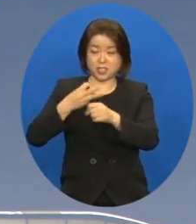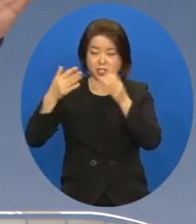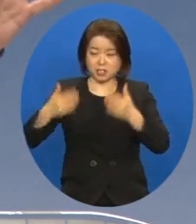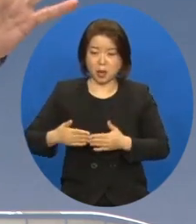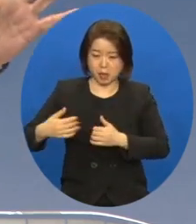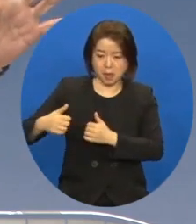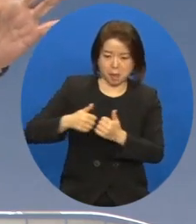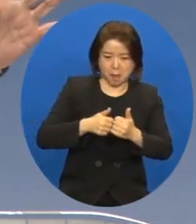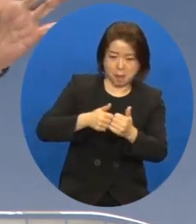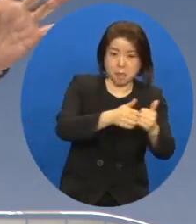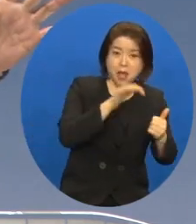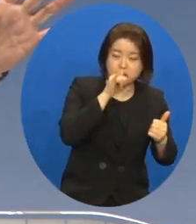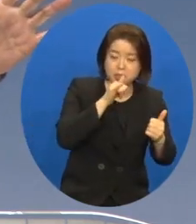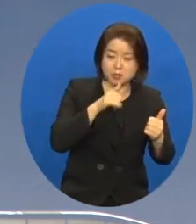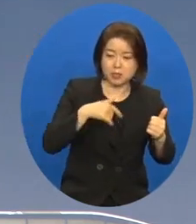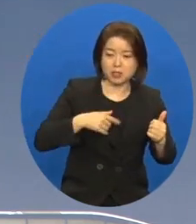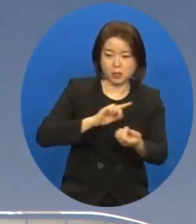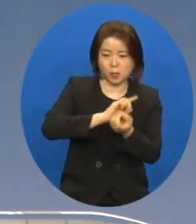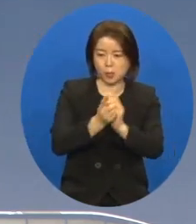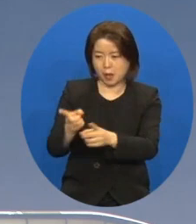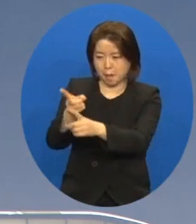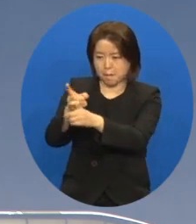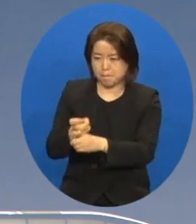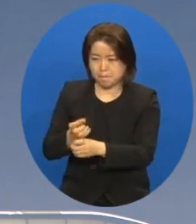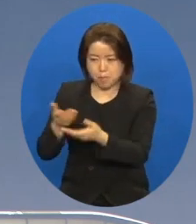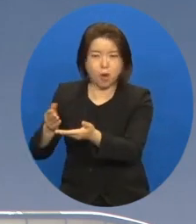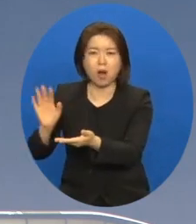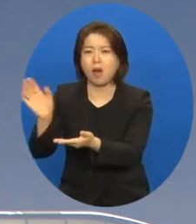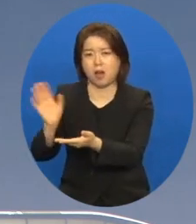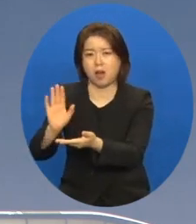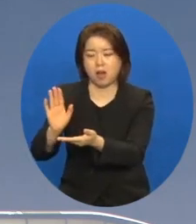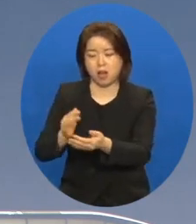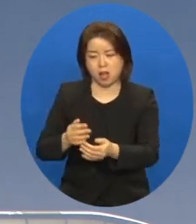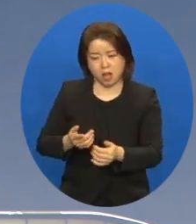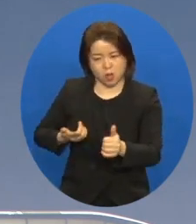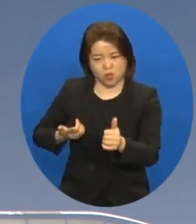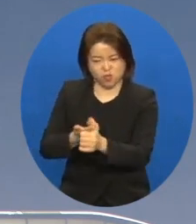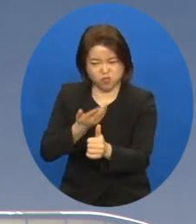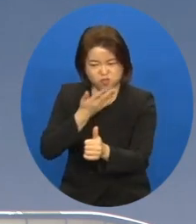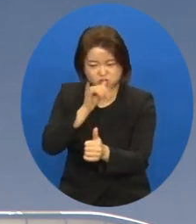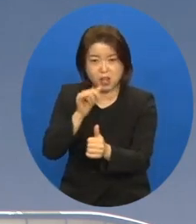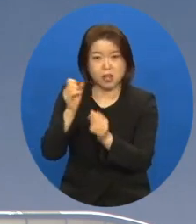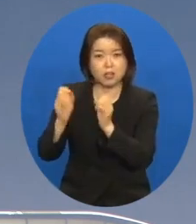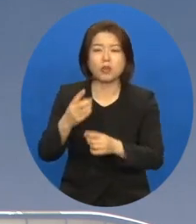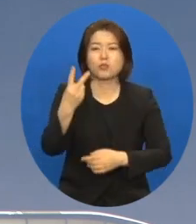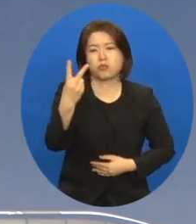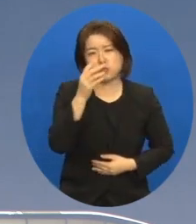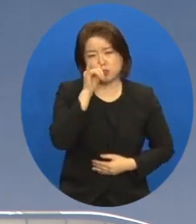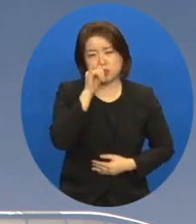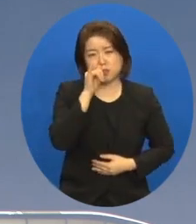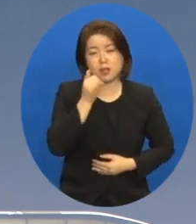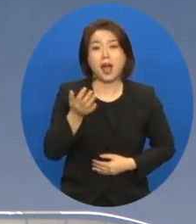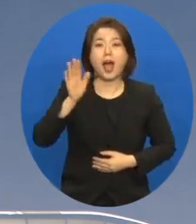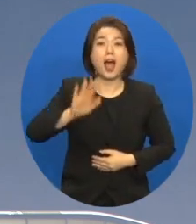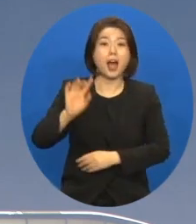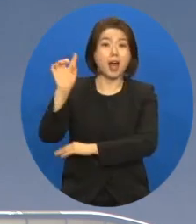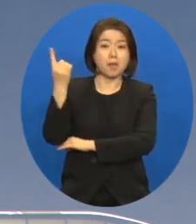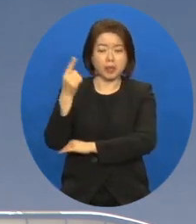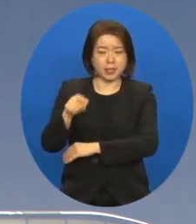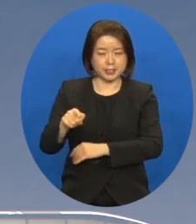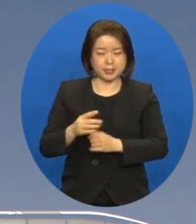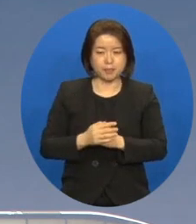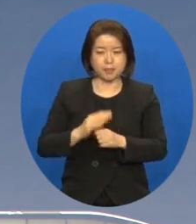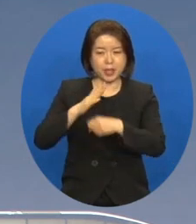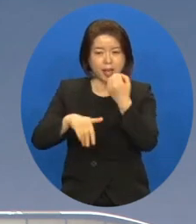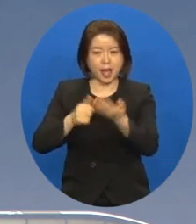그는 복수하지 않았습니다. 죽일 수 있는 기회가 두 번이나 왔습니다. 그런데 다윗은 하나님이